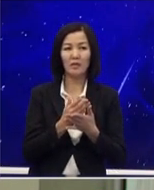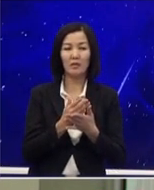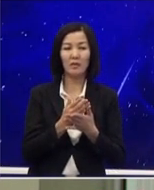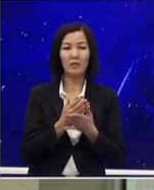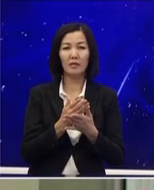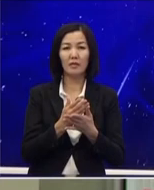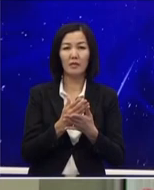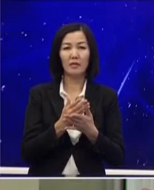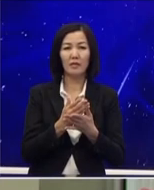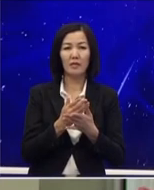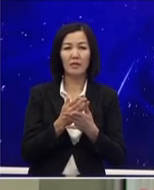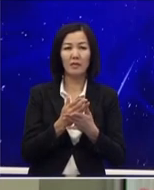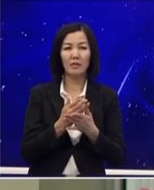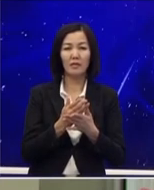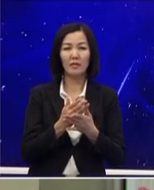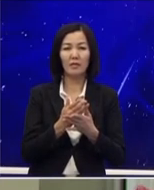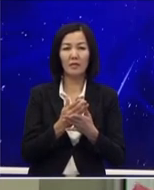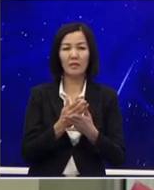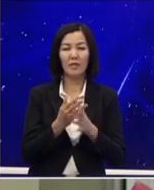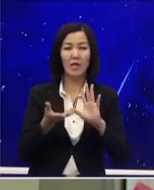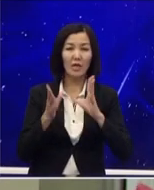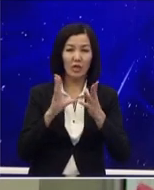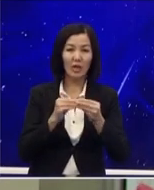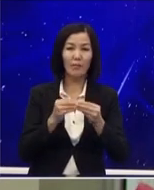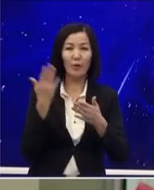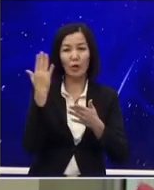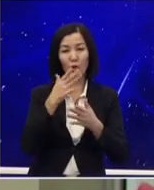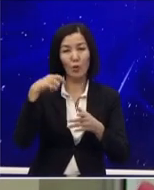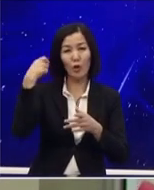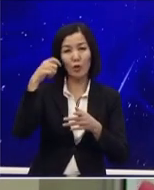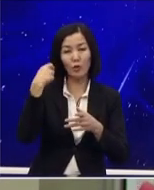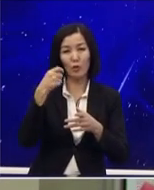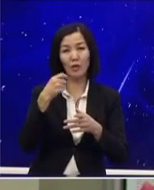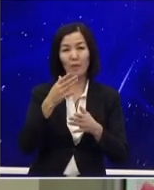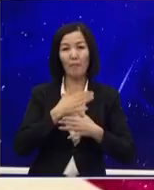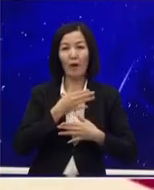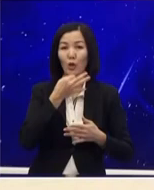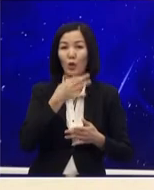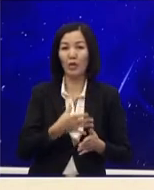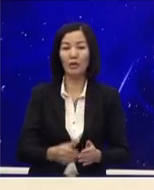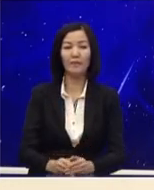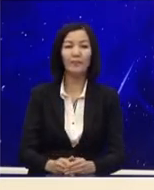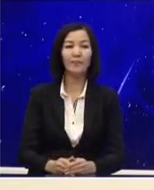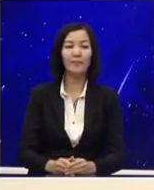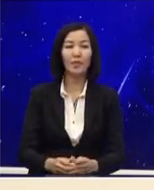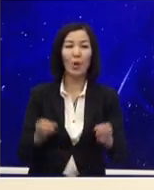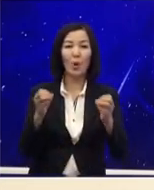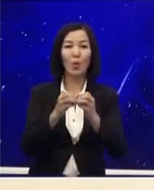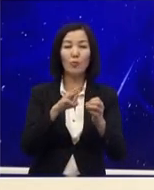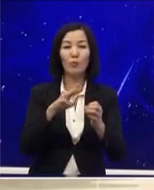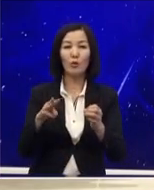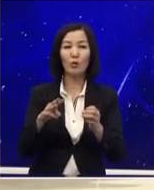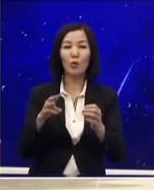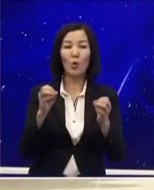Сондай кездері кішкене қиынырақ болған болмаса, жалпы түсірілім барысы маған ұнады. Туынды 10 минуттық 10